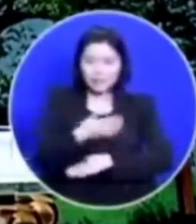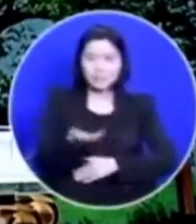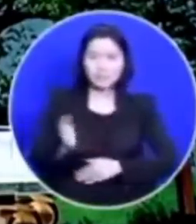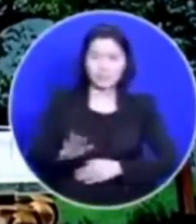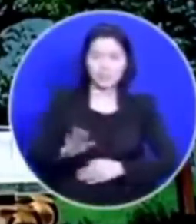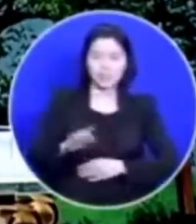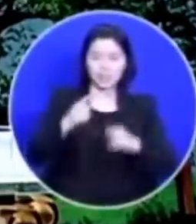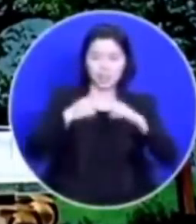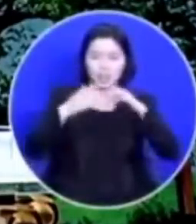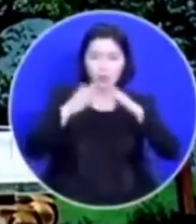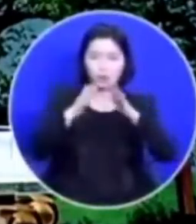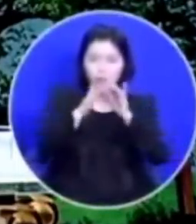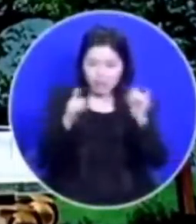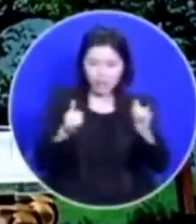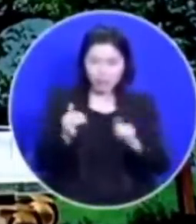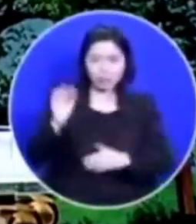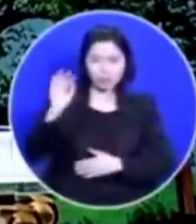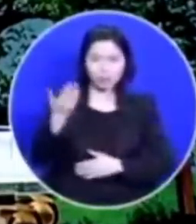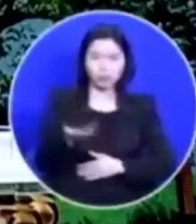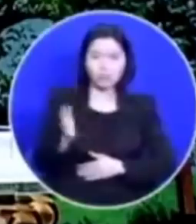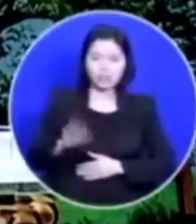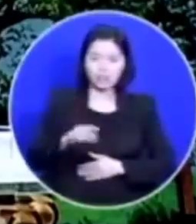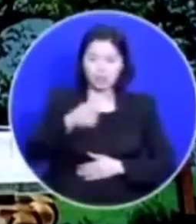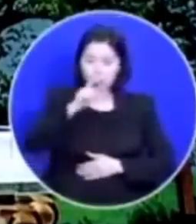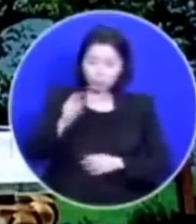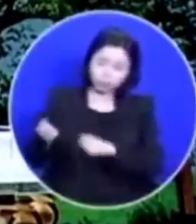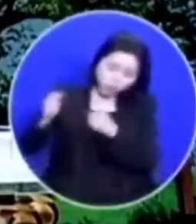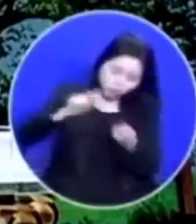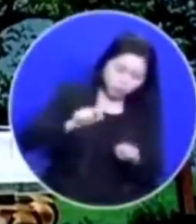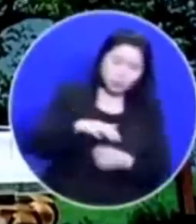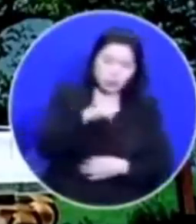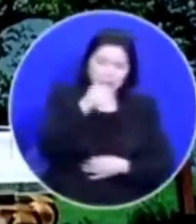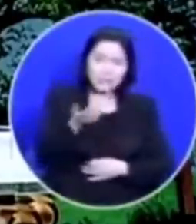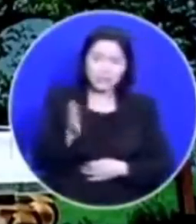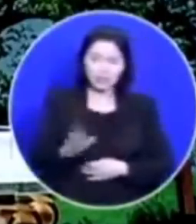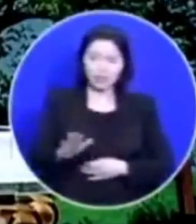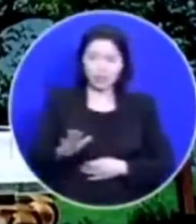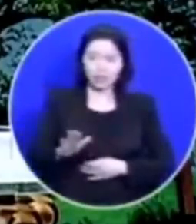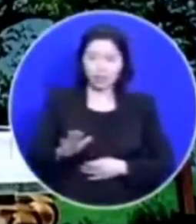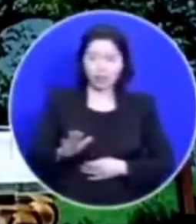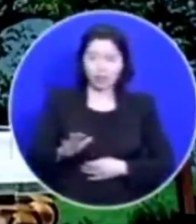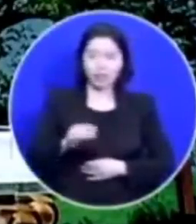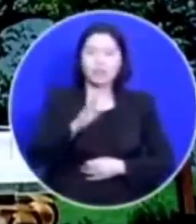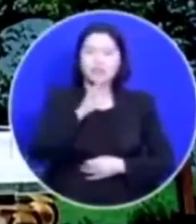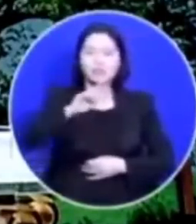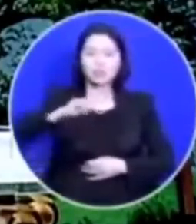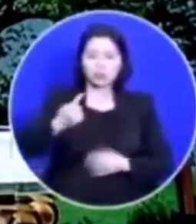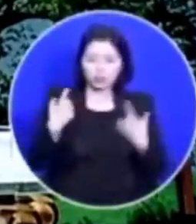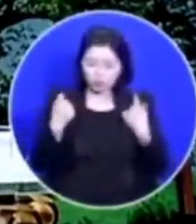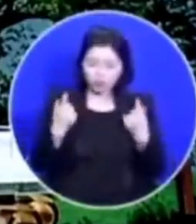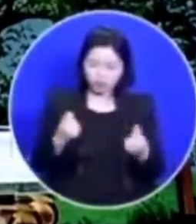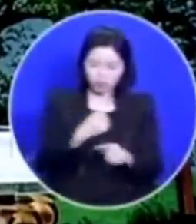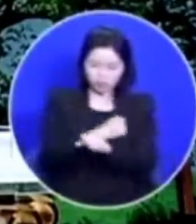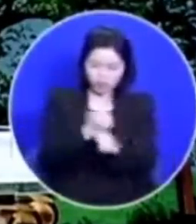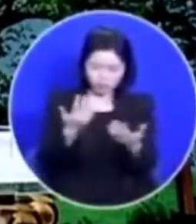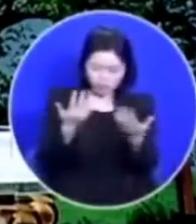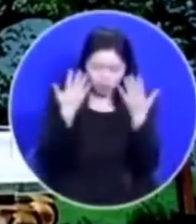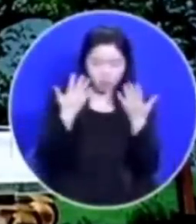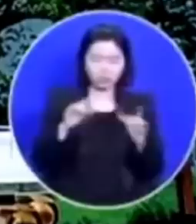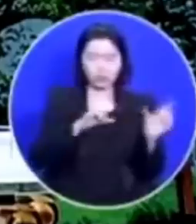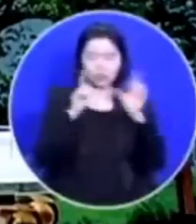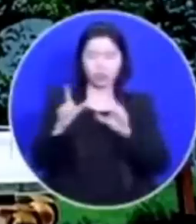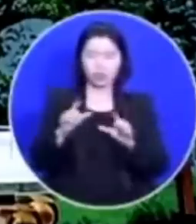교회는 됐는데 세례도 받았는데 근데 여전히 감옥 생활하고 있는 성도들이